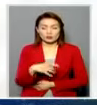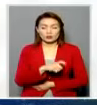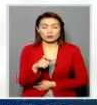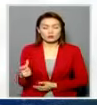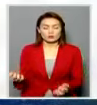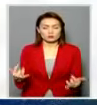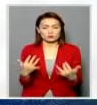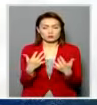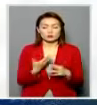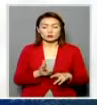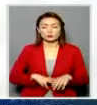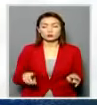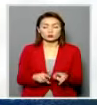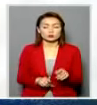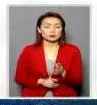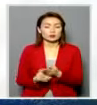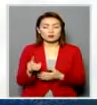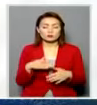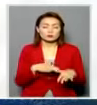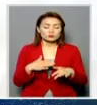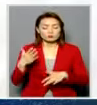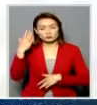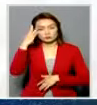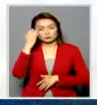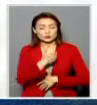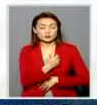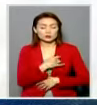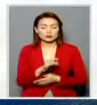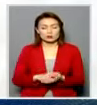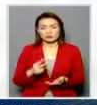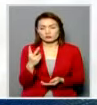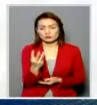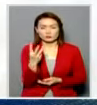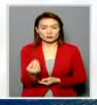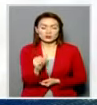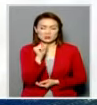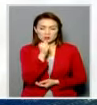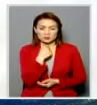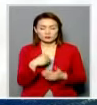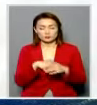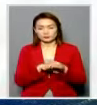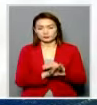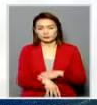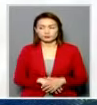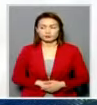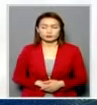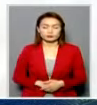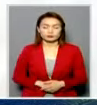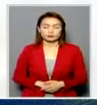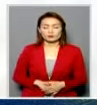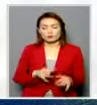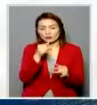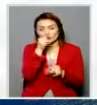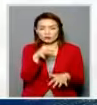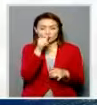но несмотря на то, что у них вначале были намерения учиться, некоторые из них ушли, потому что они решили, что у них ничего не